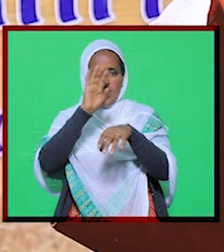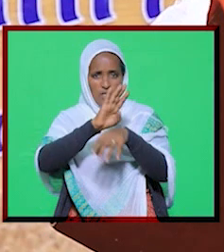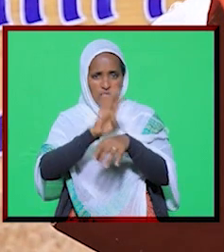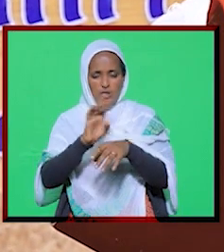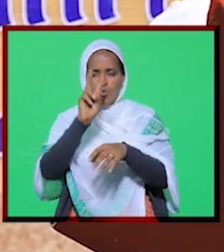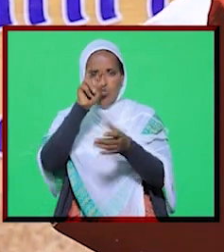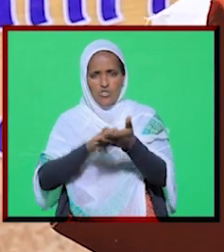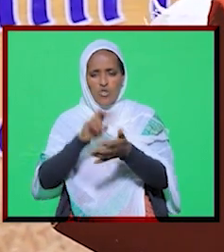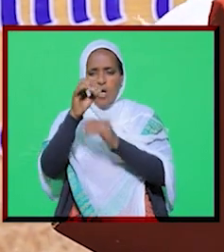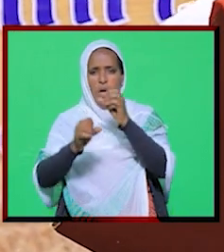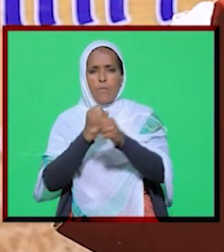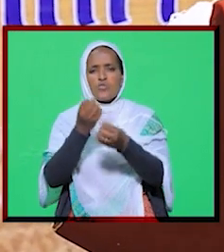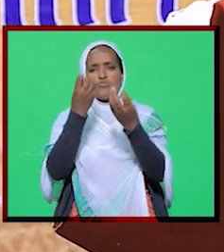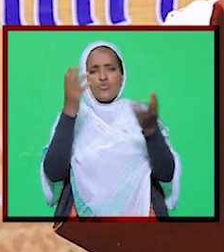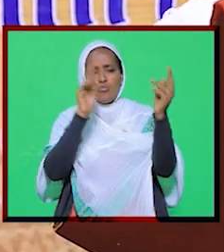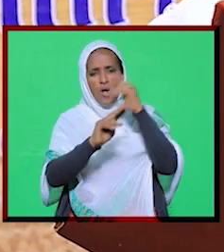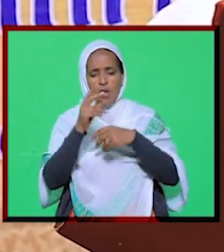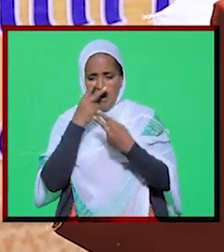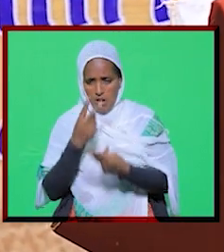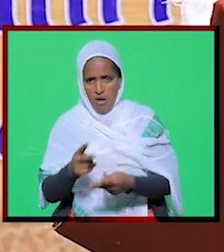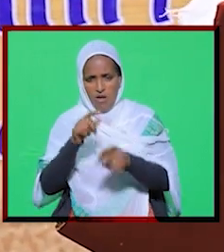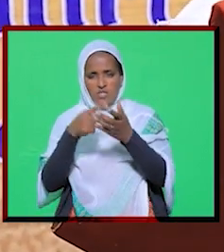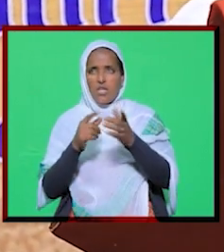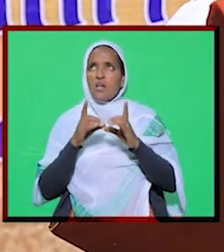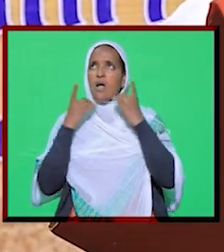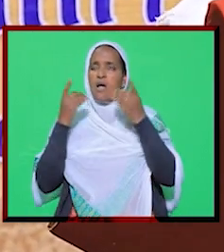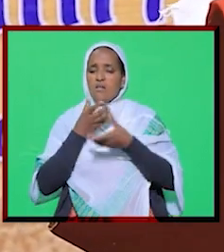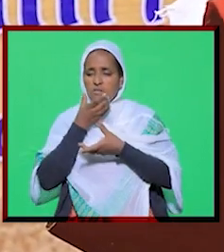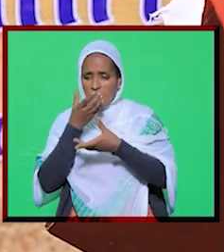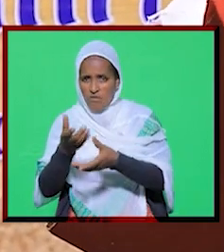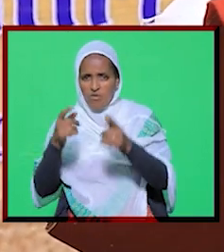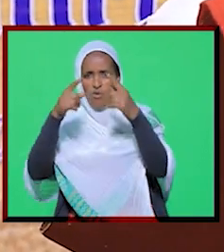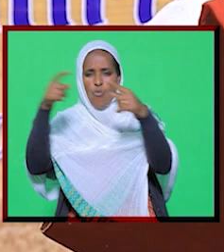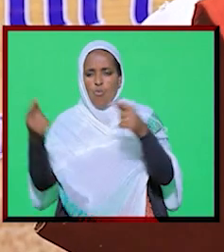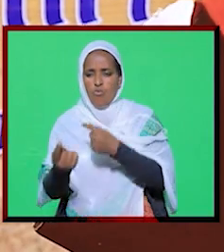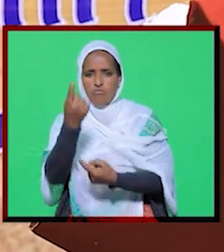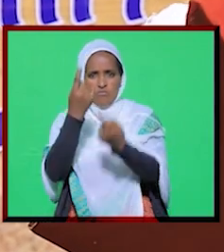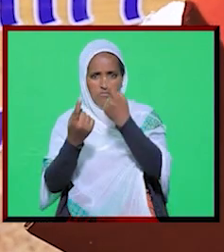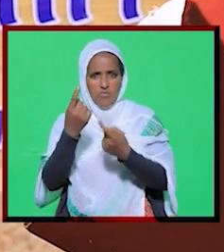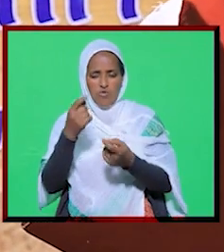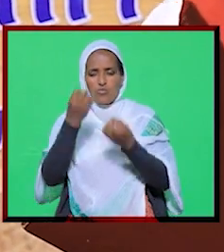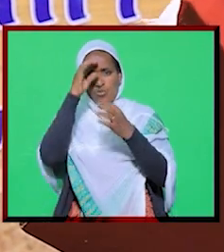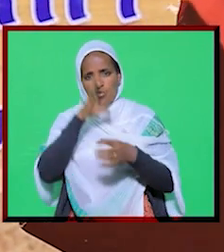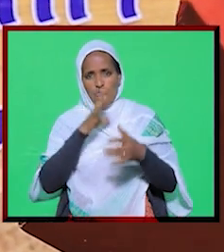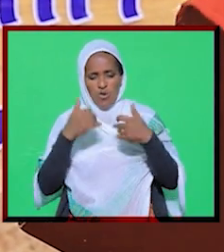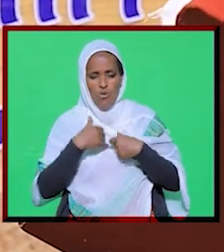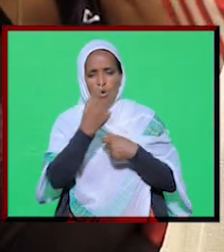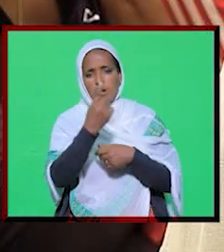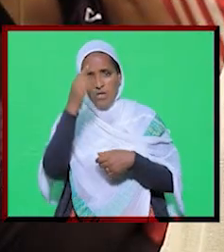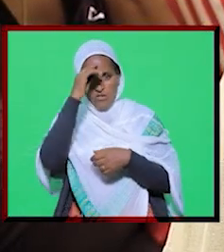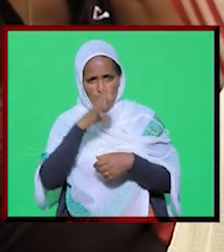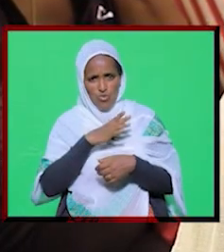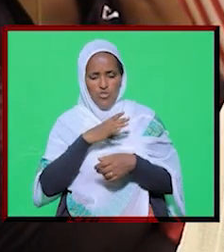ለ2000 ዓመታት ብዙ መከራ ያየች ስለሆነች ስለ ካህናት መናዘዝ ተቃውሞ የሚያነሱ ብዙ ሰዎች አሉ።